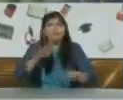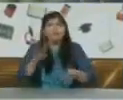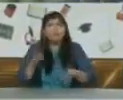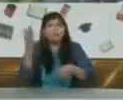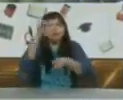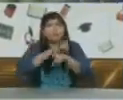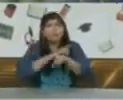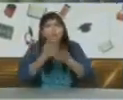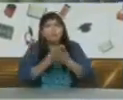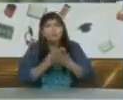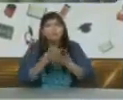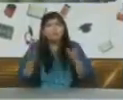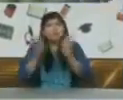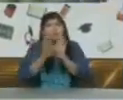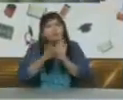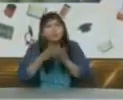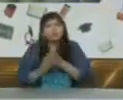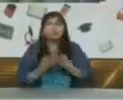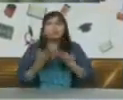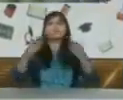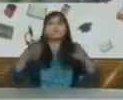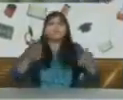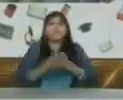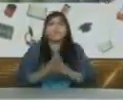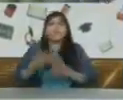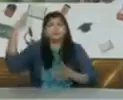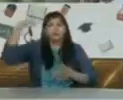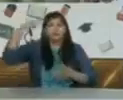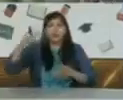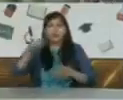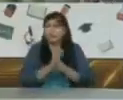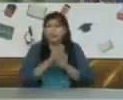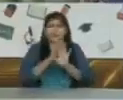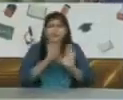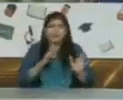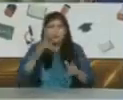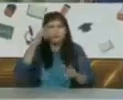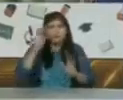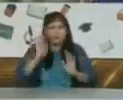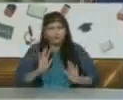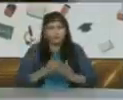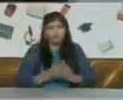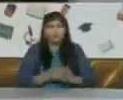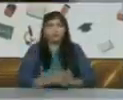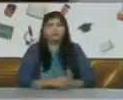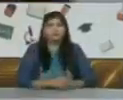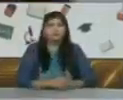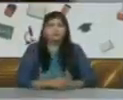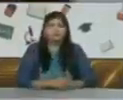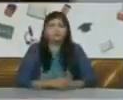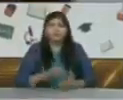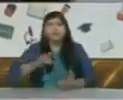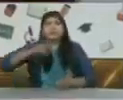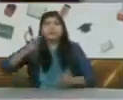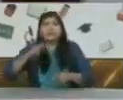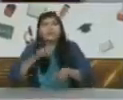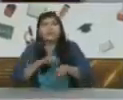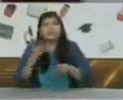है, आप दोपहर तक आपके पास कोई काम नहीं, आपको पता है। लेकिन दूसरा